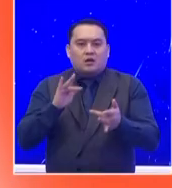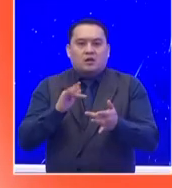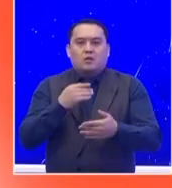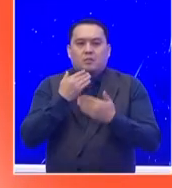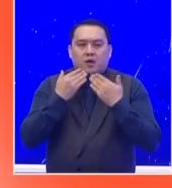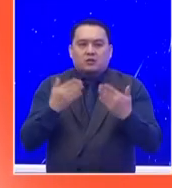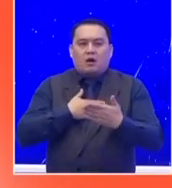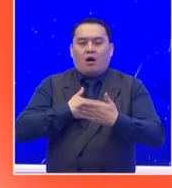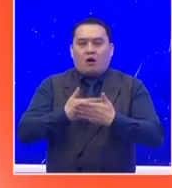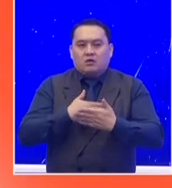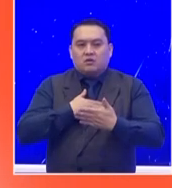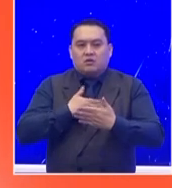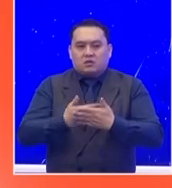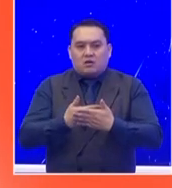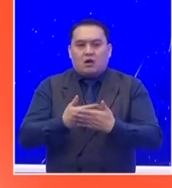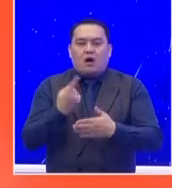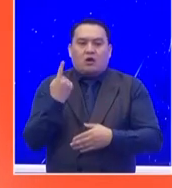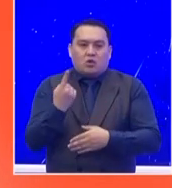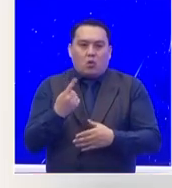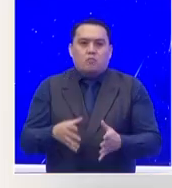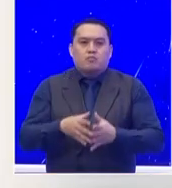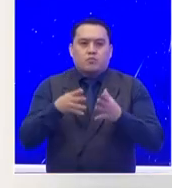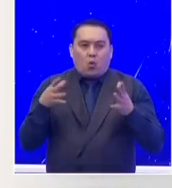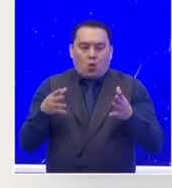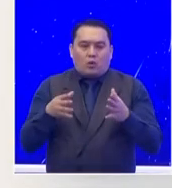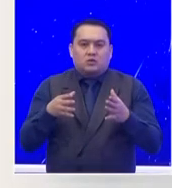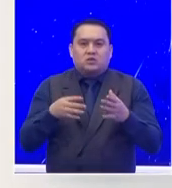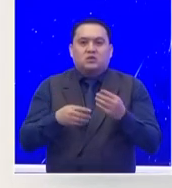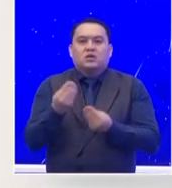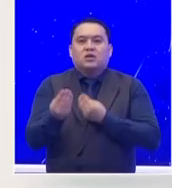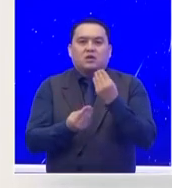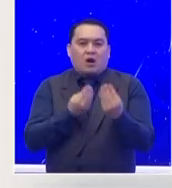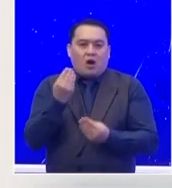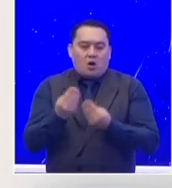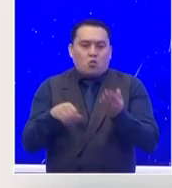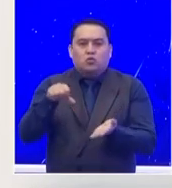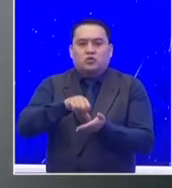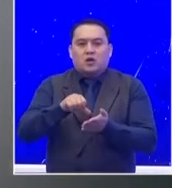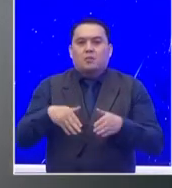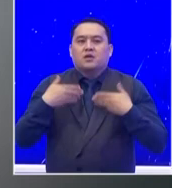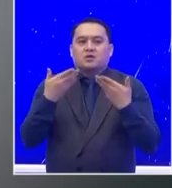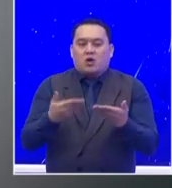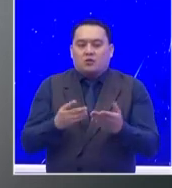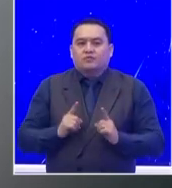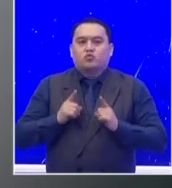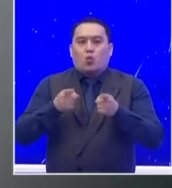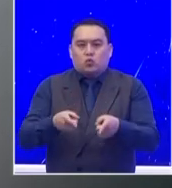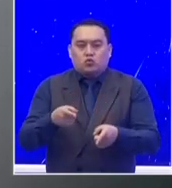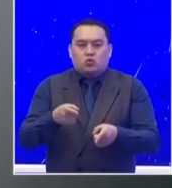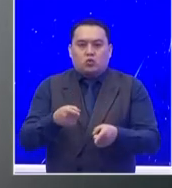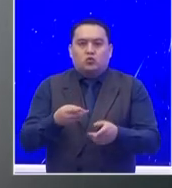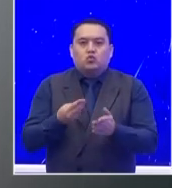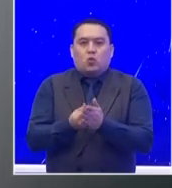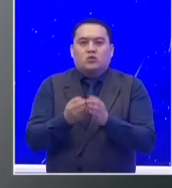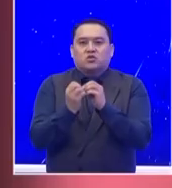время активно набирает обороты еще одна, более существенная азартная игра. В ней участникам предлагают вступить в черную кассу с